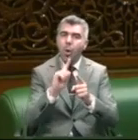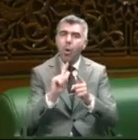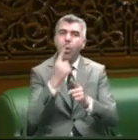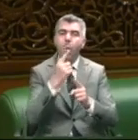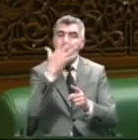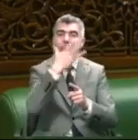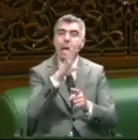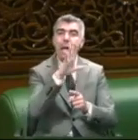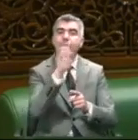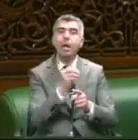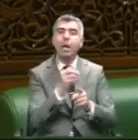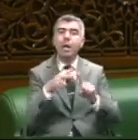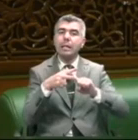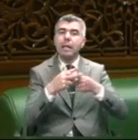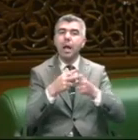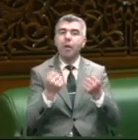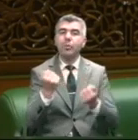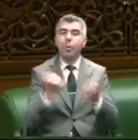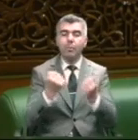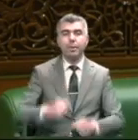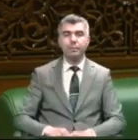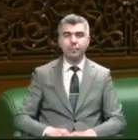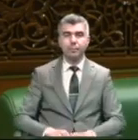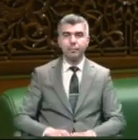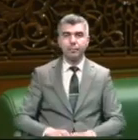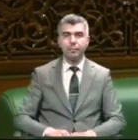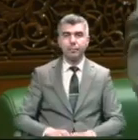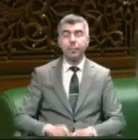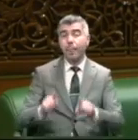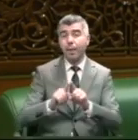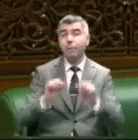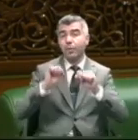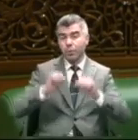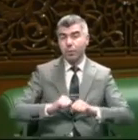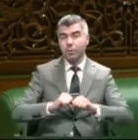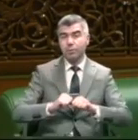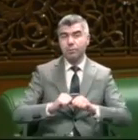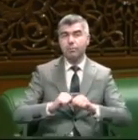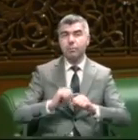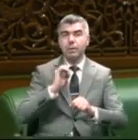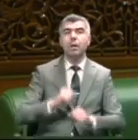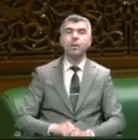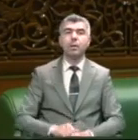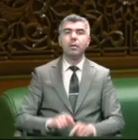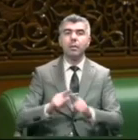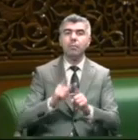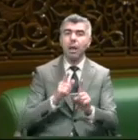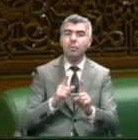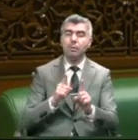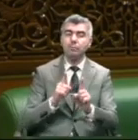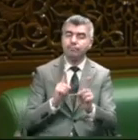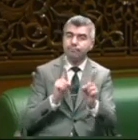افريقيا من حيث التصنيع وهي فرصه الاشاده باشاده بالرعايه الملكيه